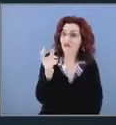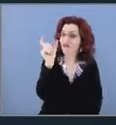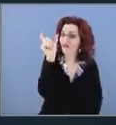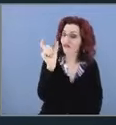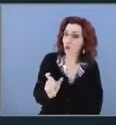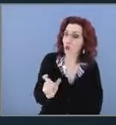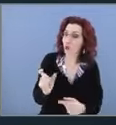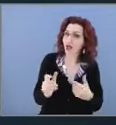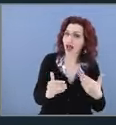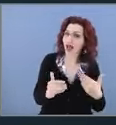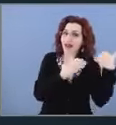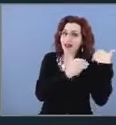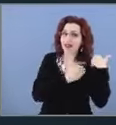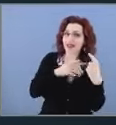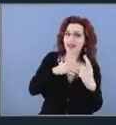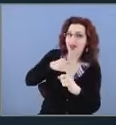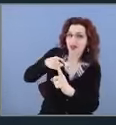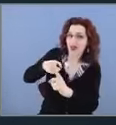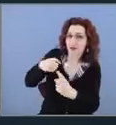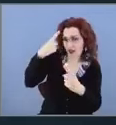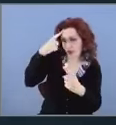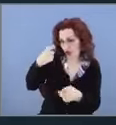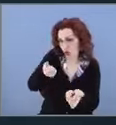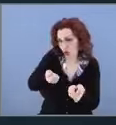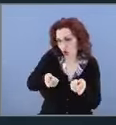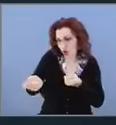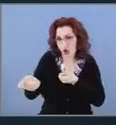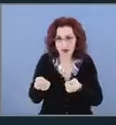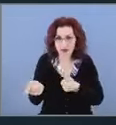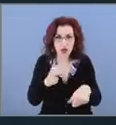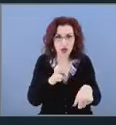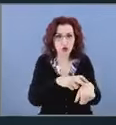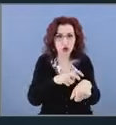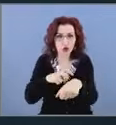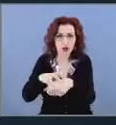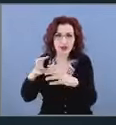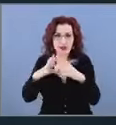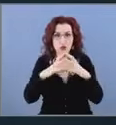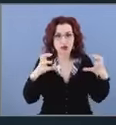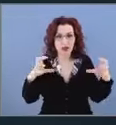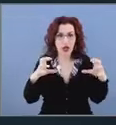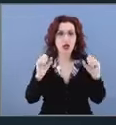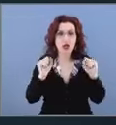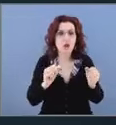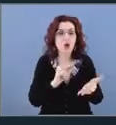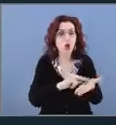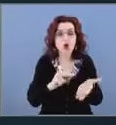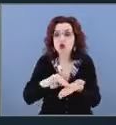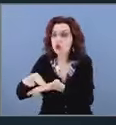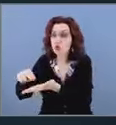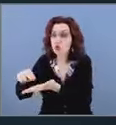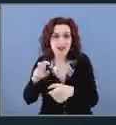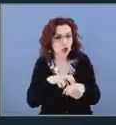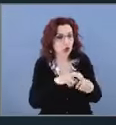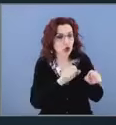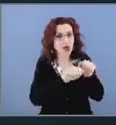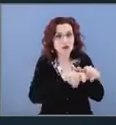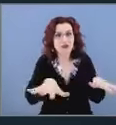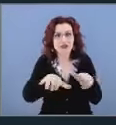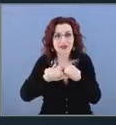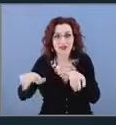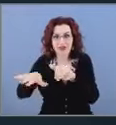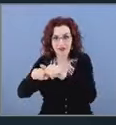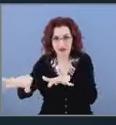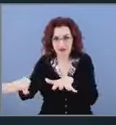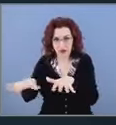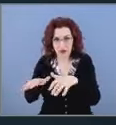i dottorati industriali, quindi diffondendola in tutte le scuole di dottorato. Però secondo me è importante anche guardare verso il mondo